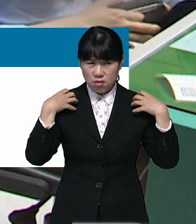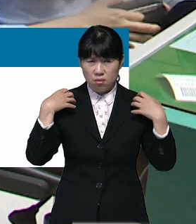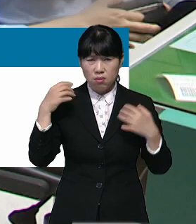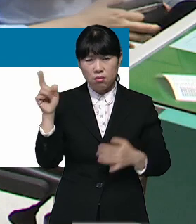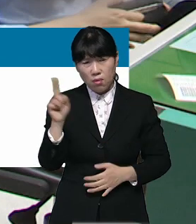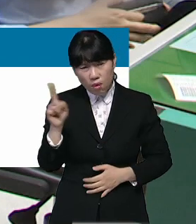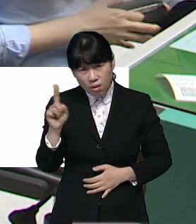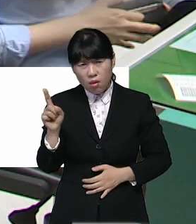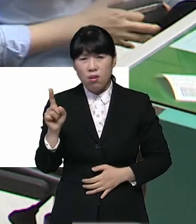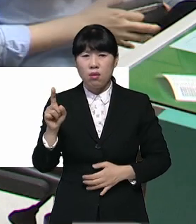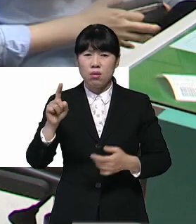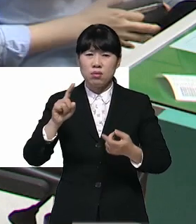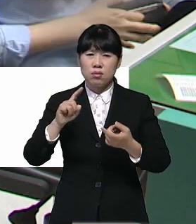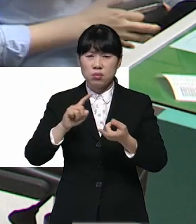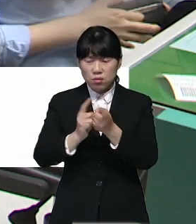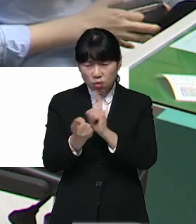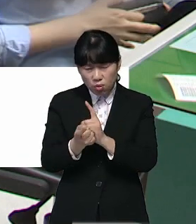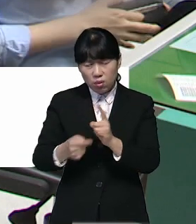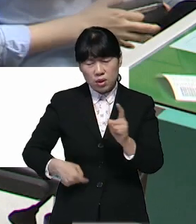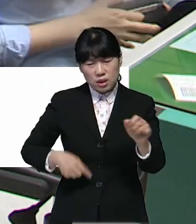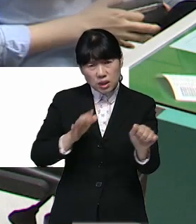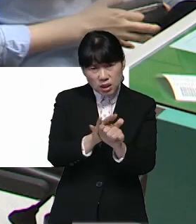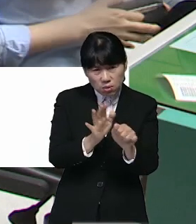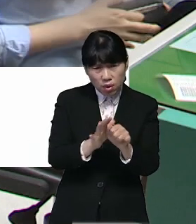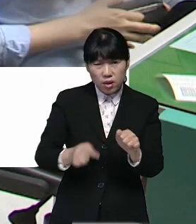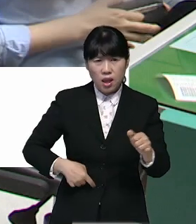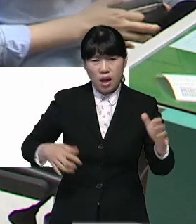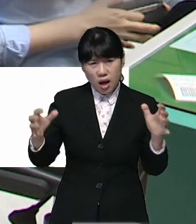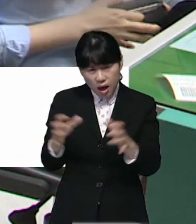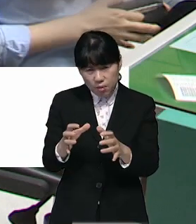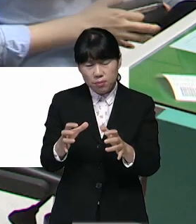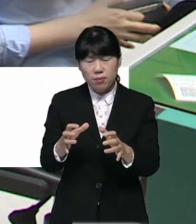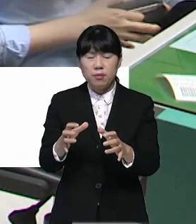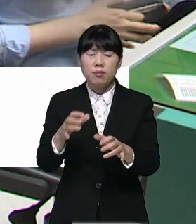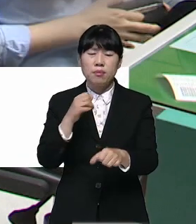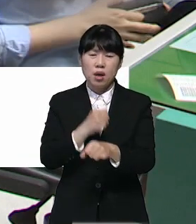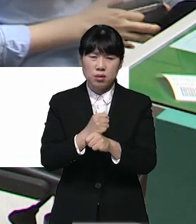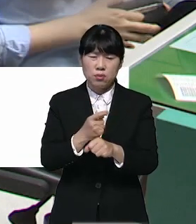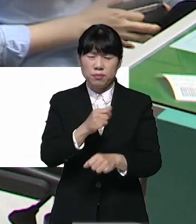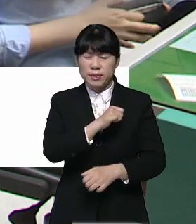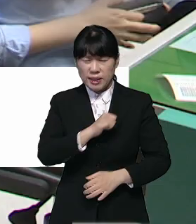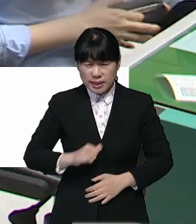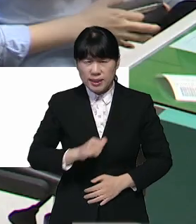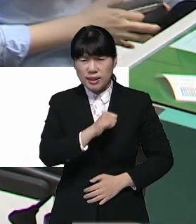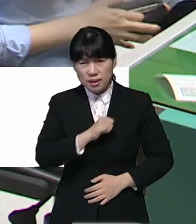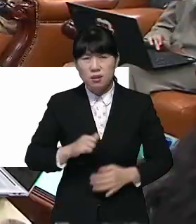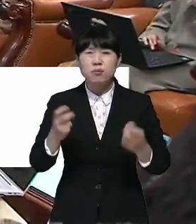지방자치단체라든가 이런 부분들에서 지원과 협력을